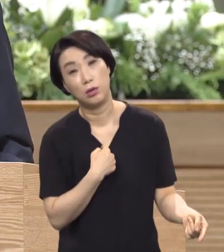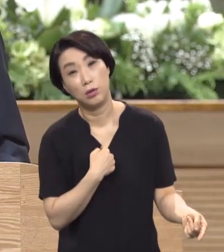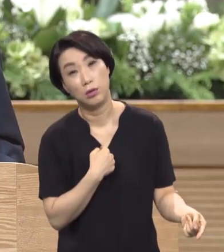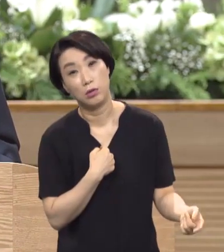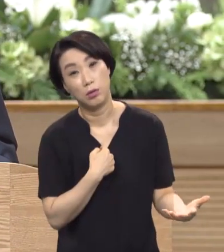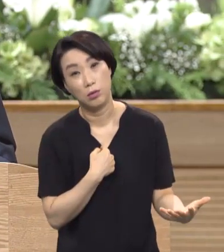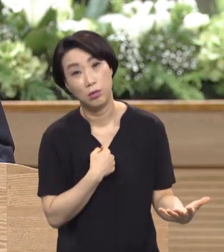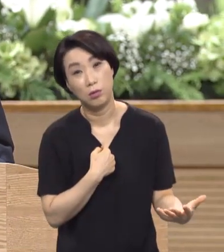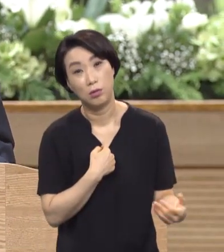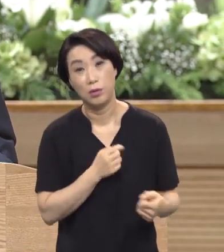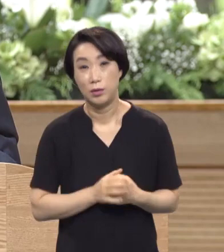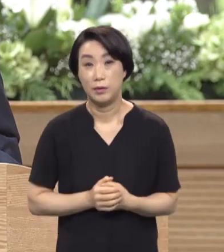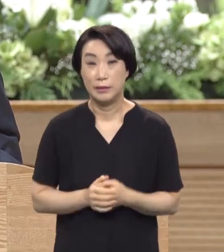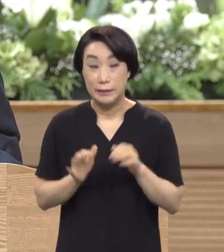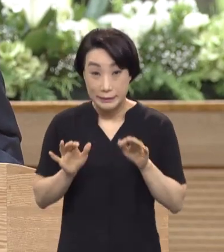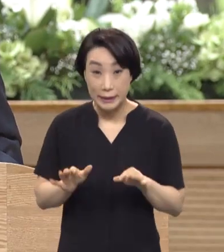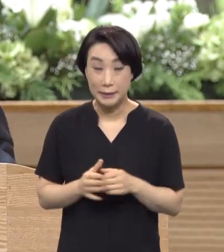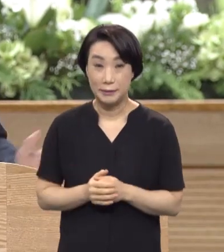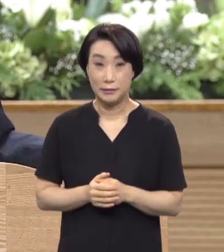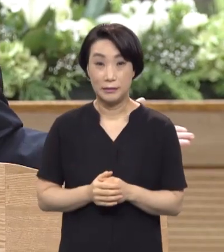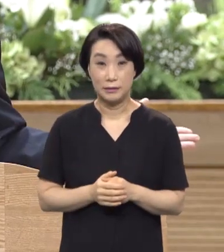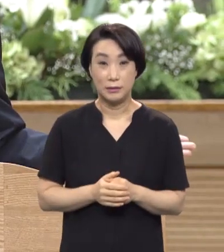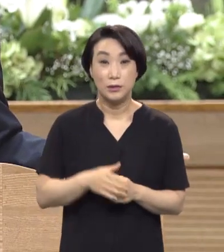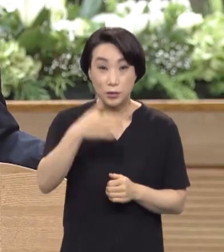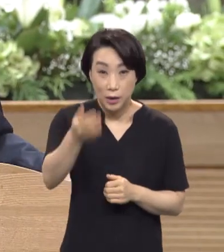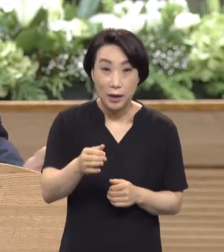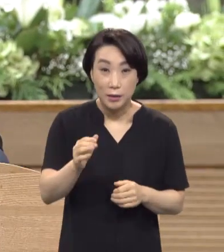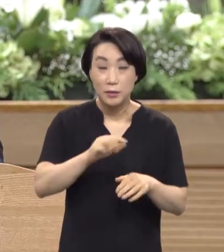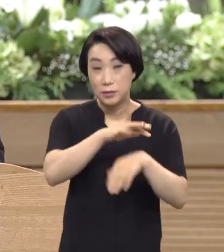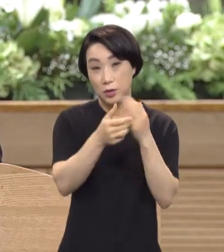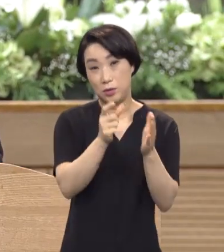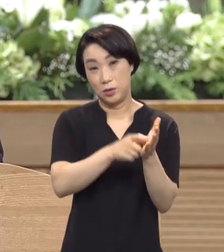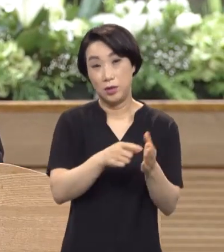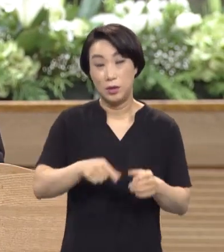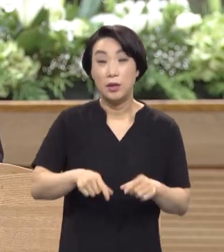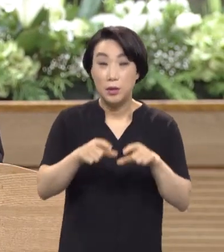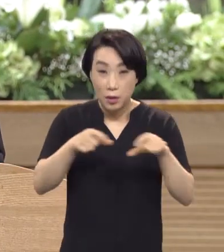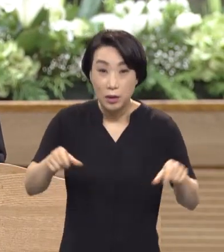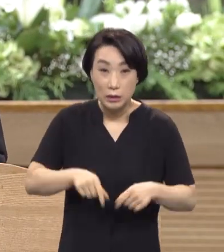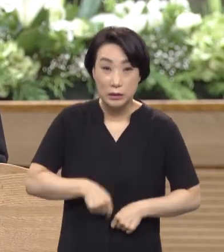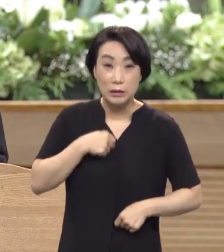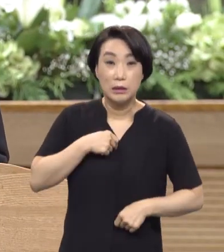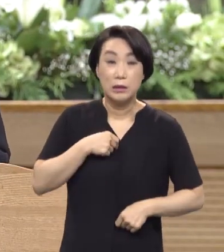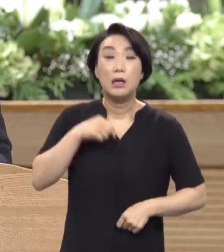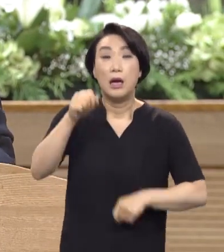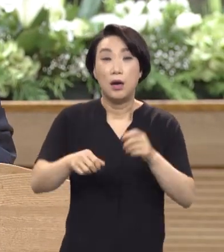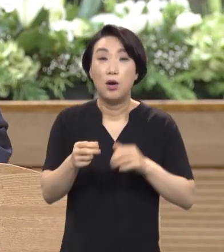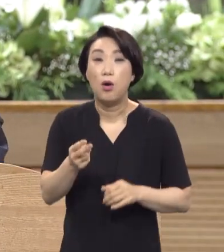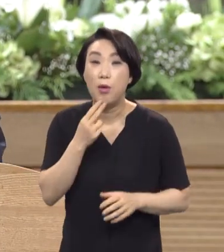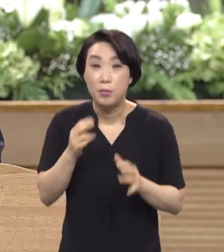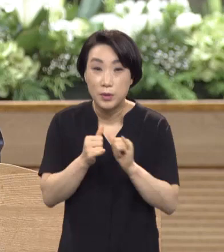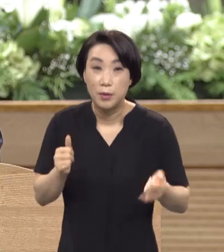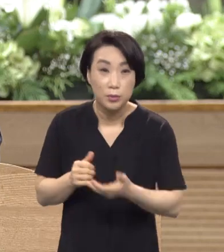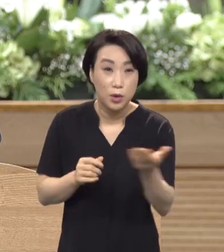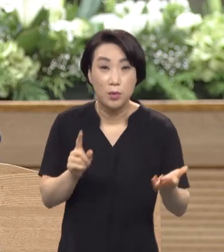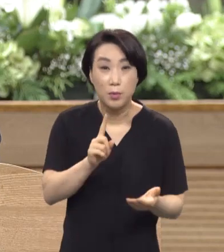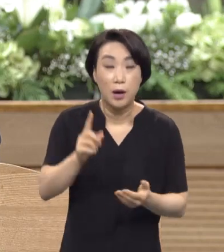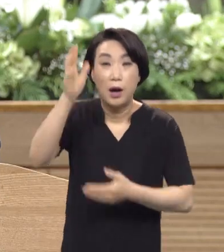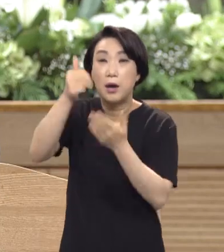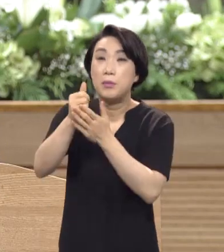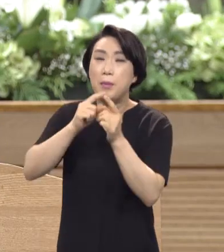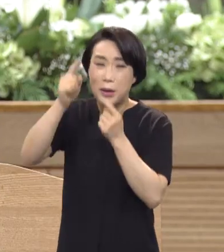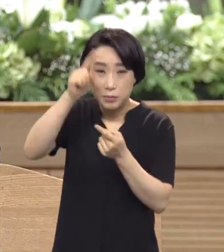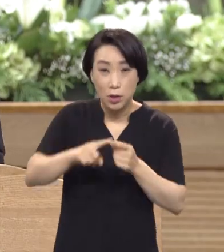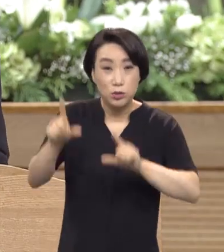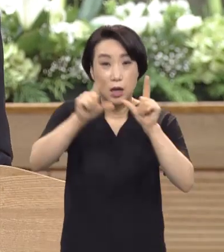말씀하세요. 그 밑에 무릇 의의를 행치 아니하는 자는, 하나님